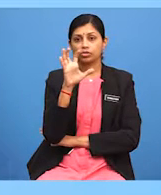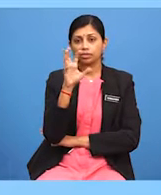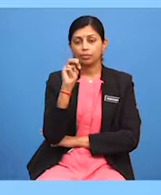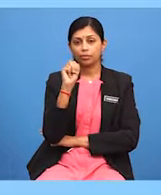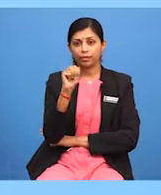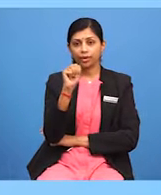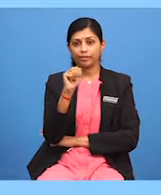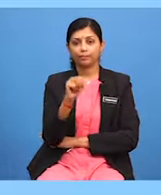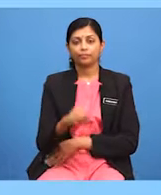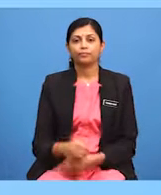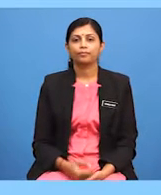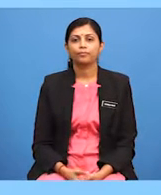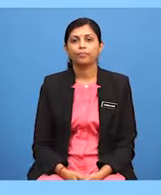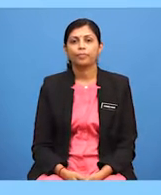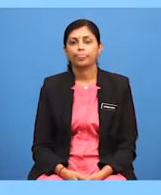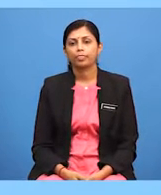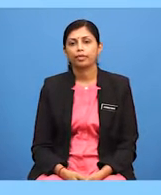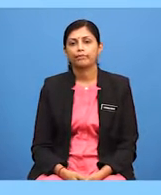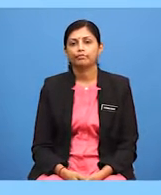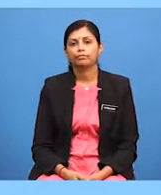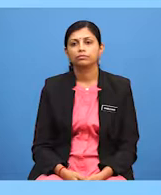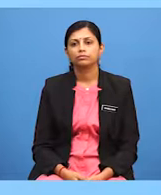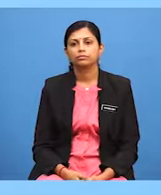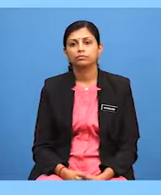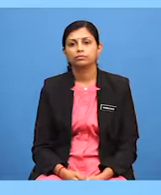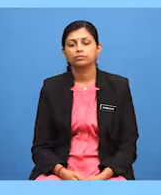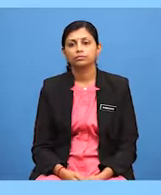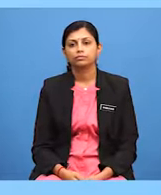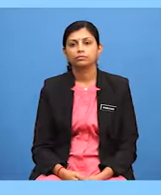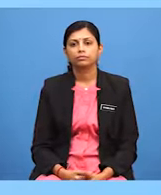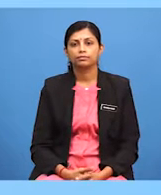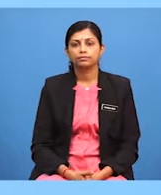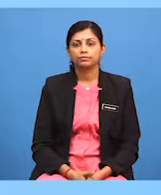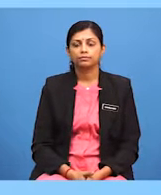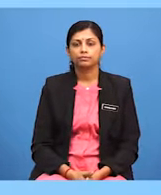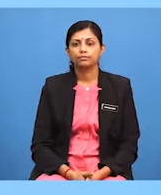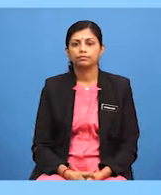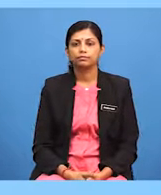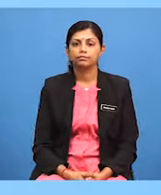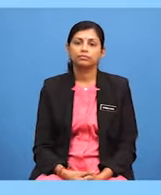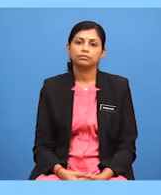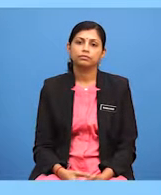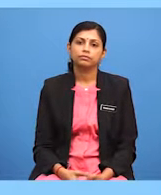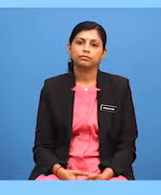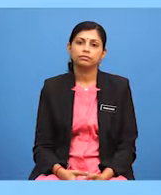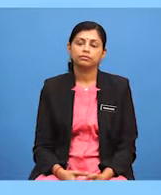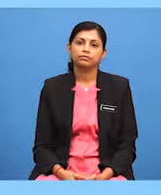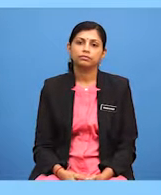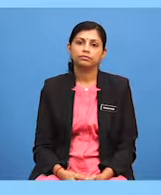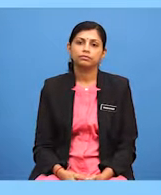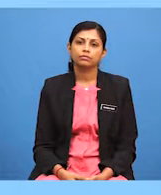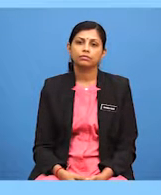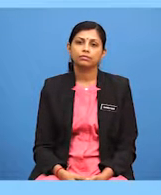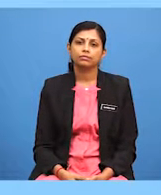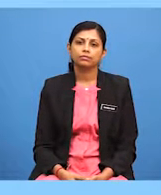Formula tenaga keupayaan graviti ialah jisim M darab pecutan graviti G